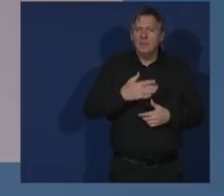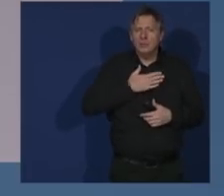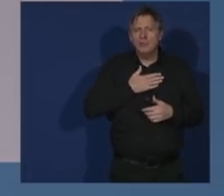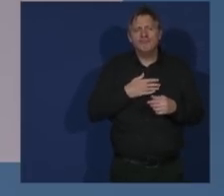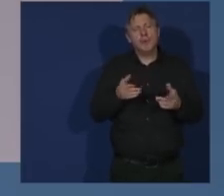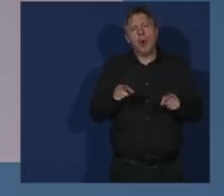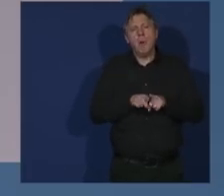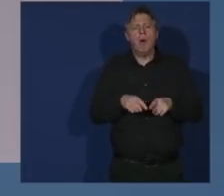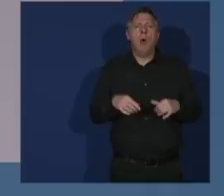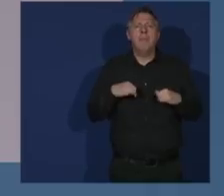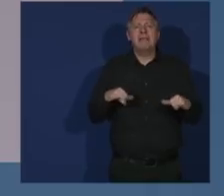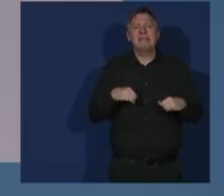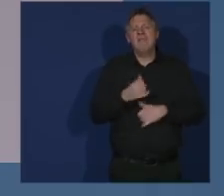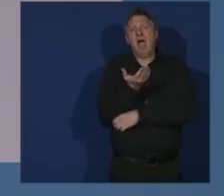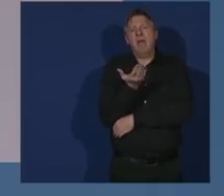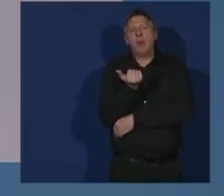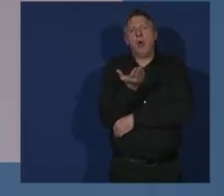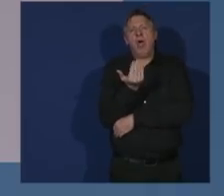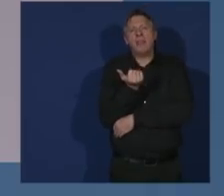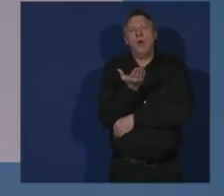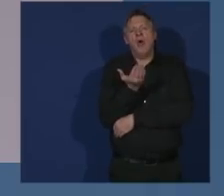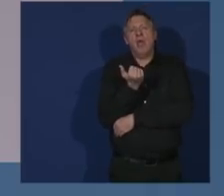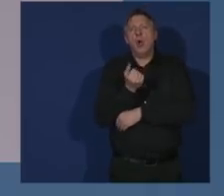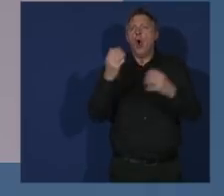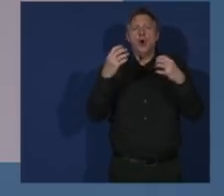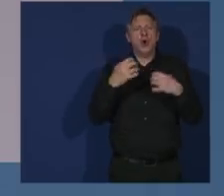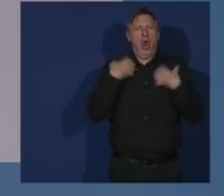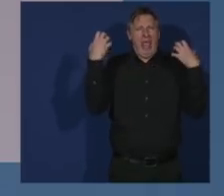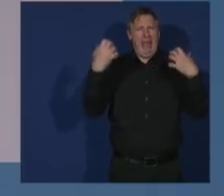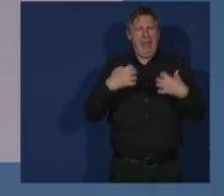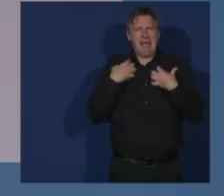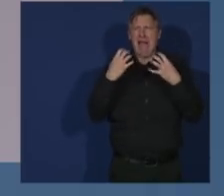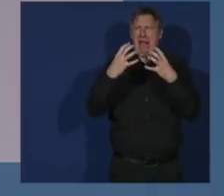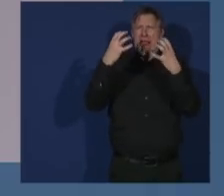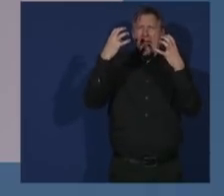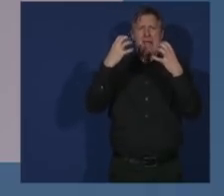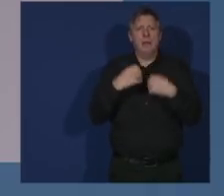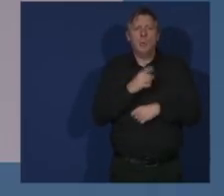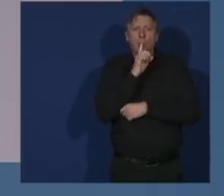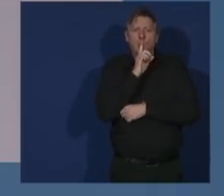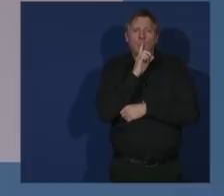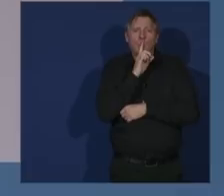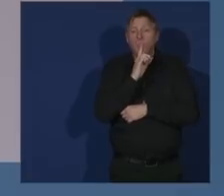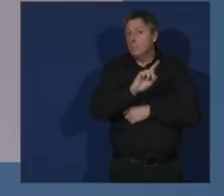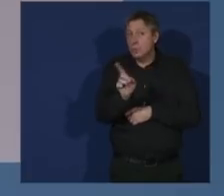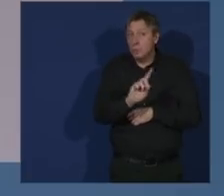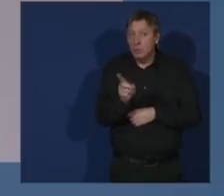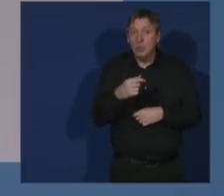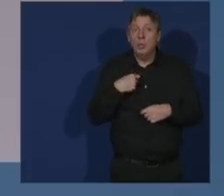passifs face à cette colère qui s'exprime. Nous avons été certainement, en tant que